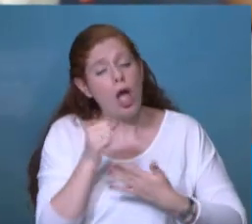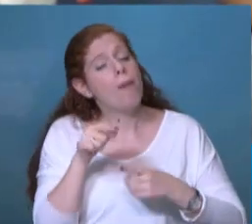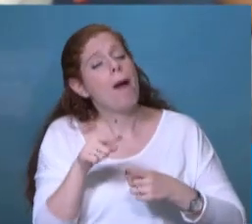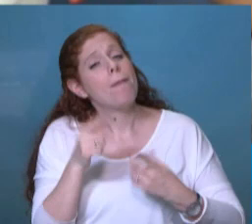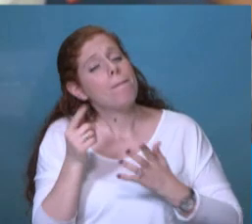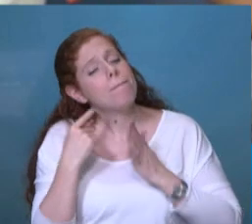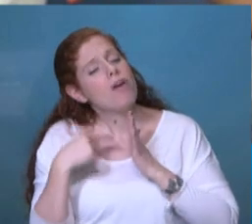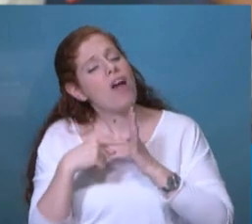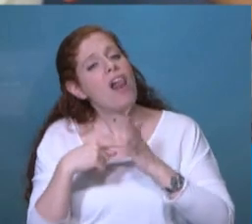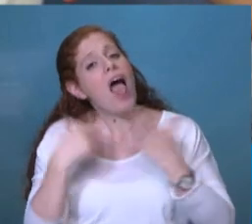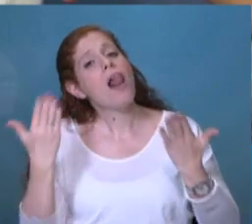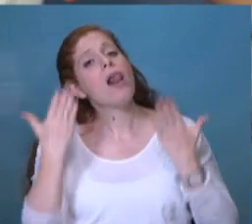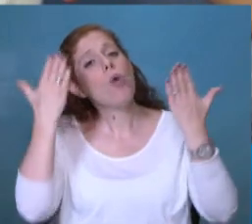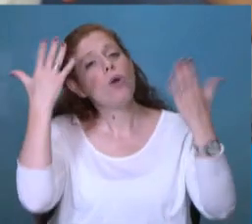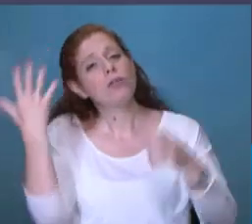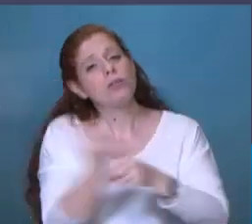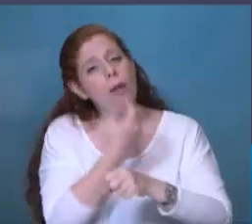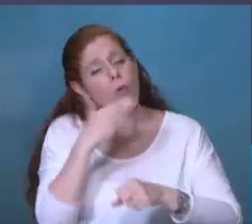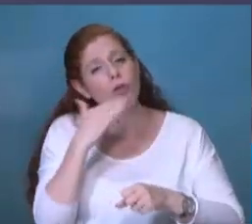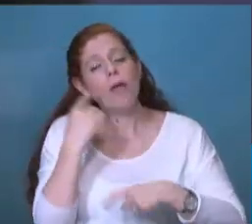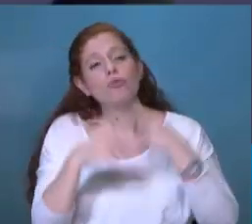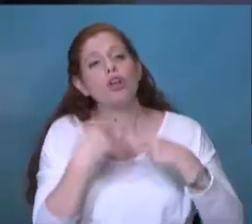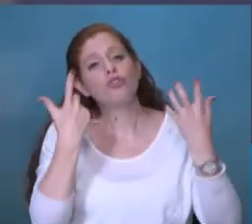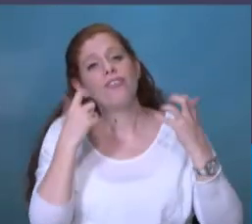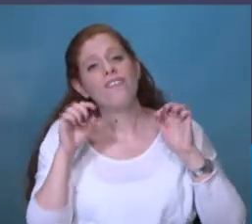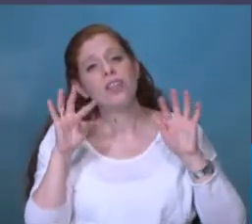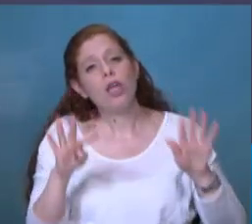שזכה בתחרות שנערכה בירושלים בשנת 79.